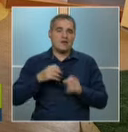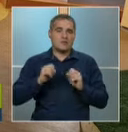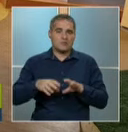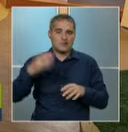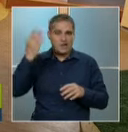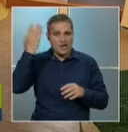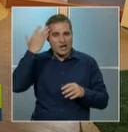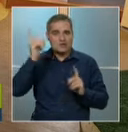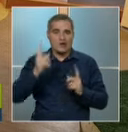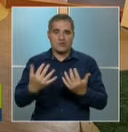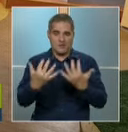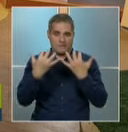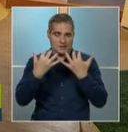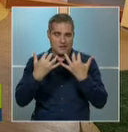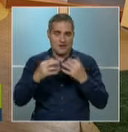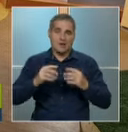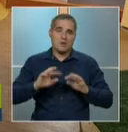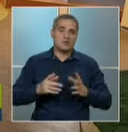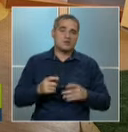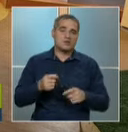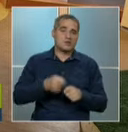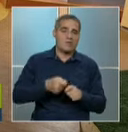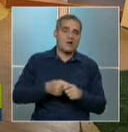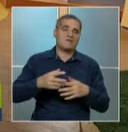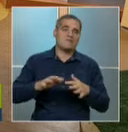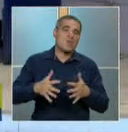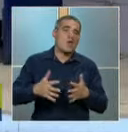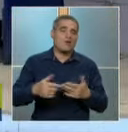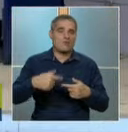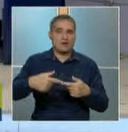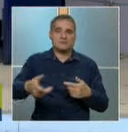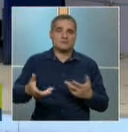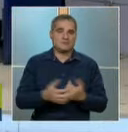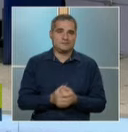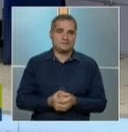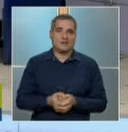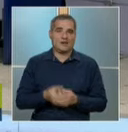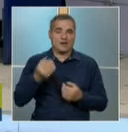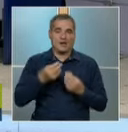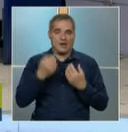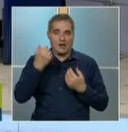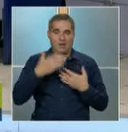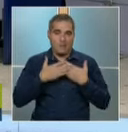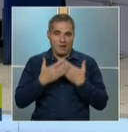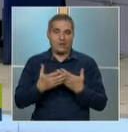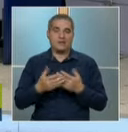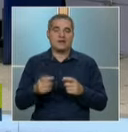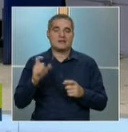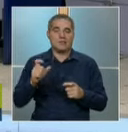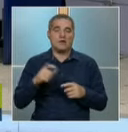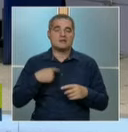някоя технология, която да ти вреди, най-вероятно ще ги оправим все някога за достатъчно време. Добре, благодаря ти, Самуил. Аз искам да